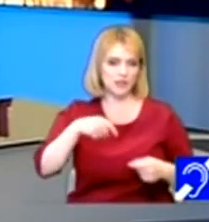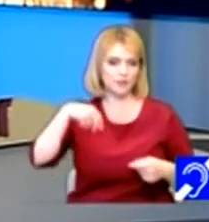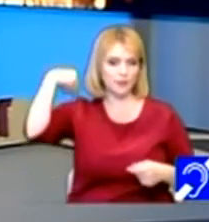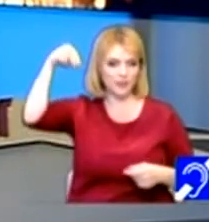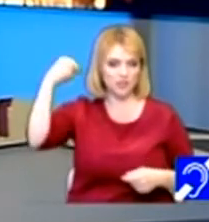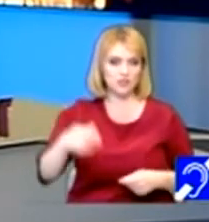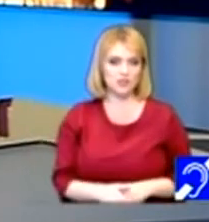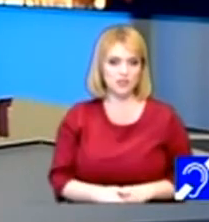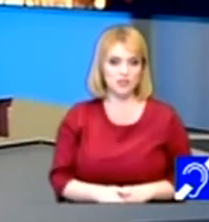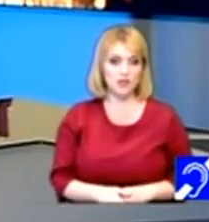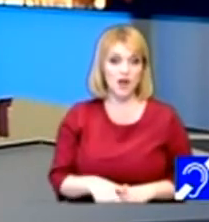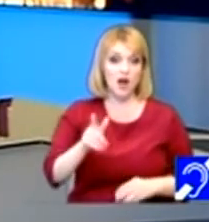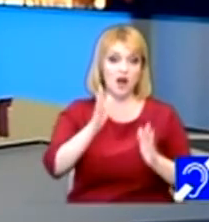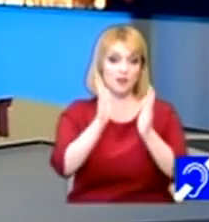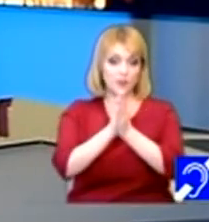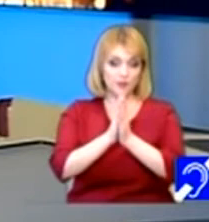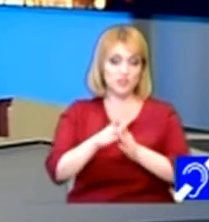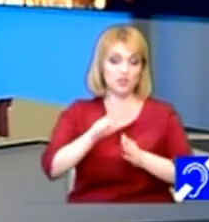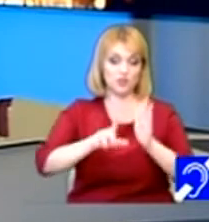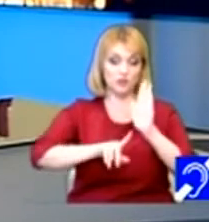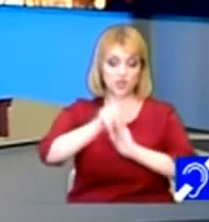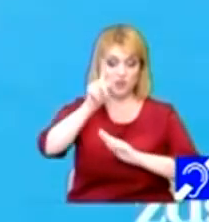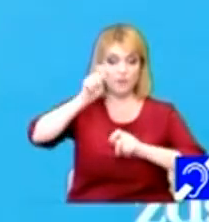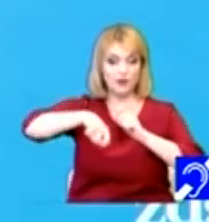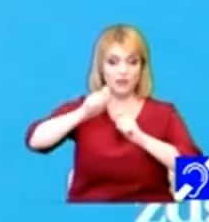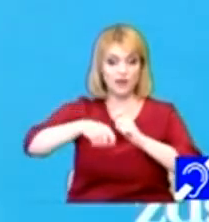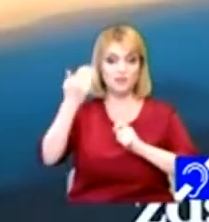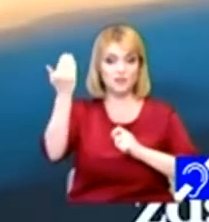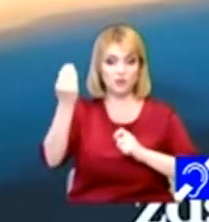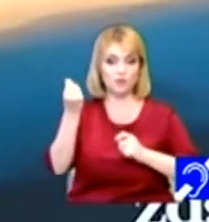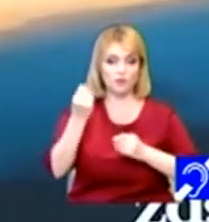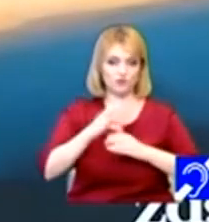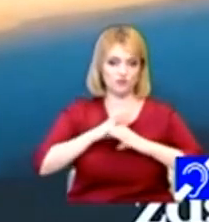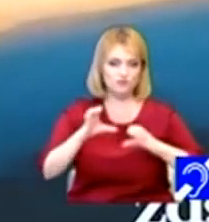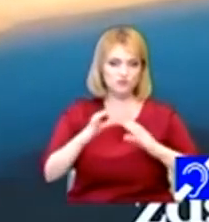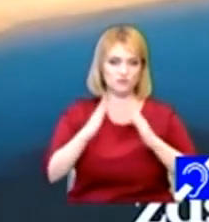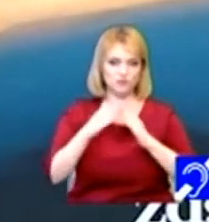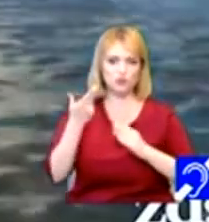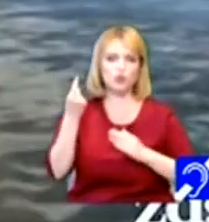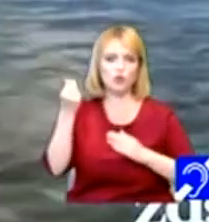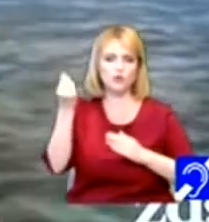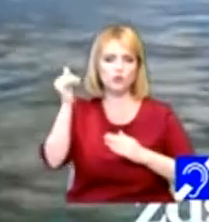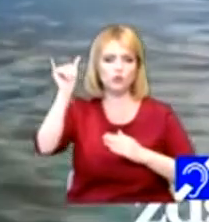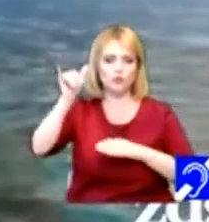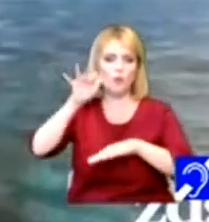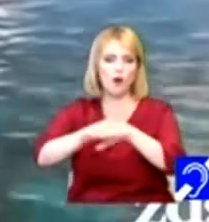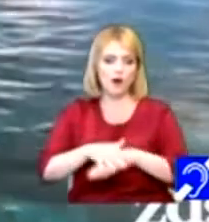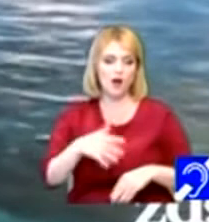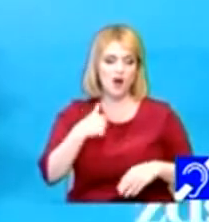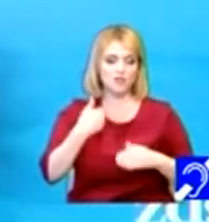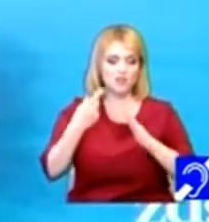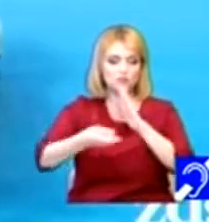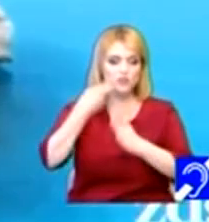Națională de Integritate pentru a verifica averea șefului statului. Deputatul PAS, Dumitru Alaiba, susține că a cerut să se verifice din ce bani și-a plătit Igor